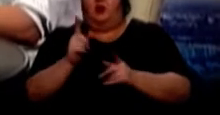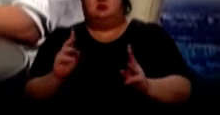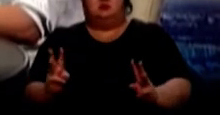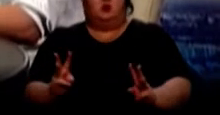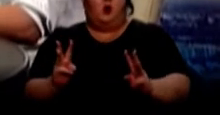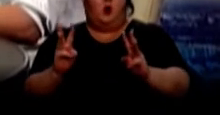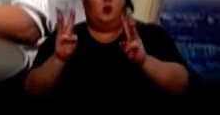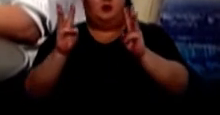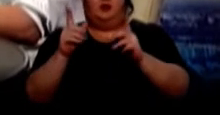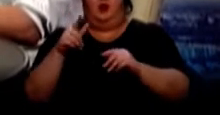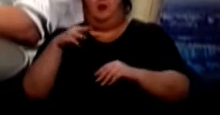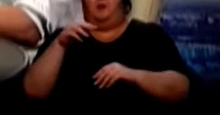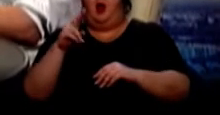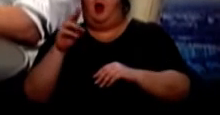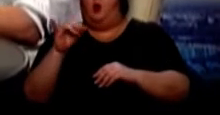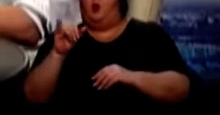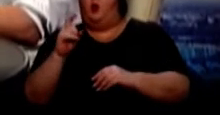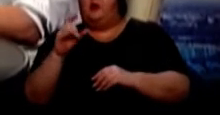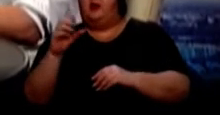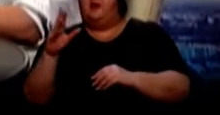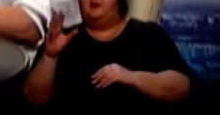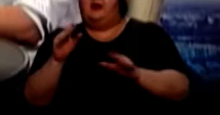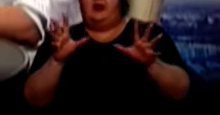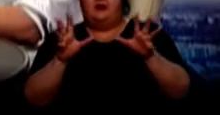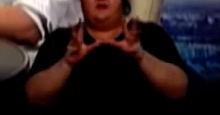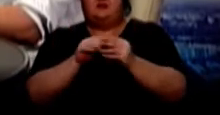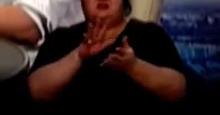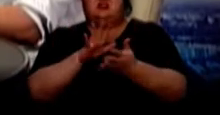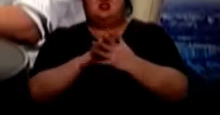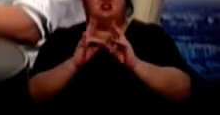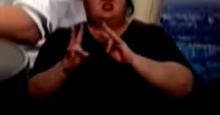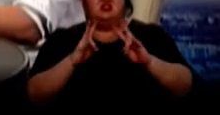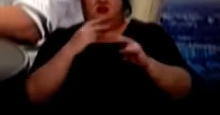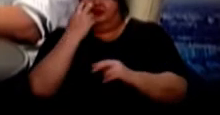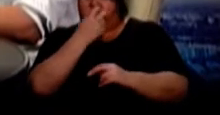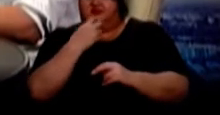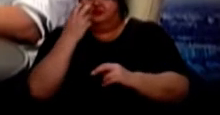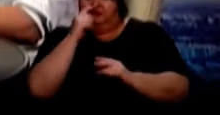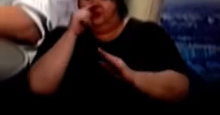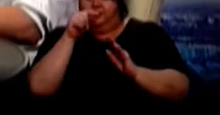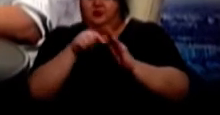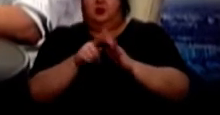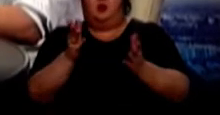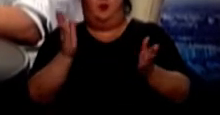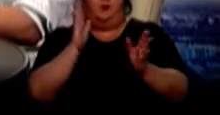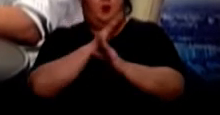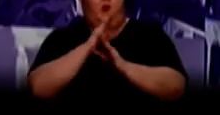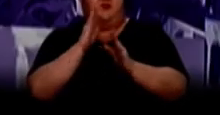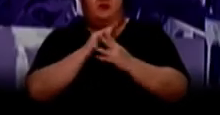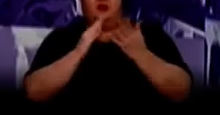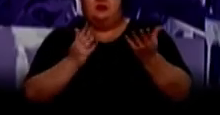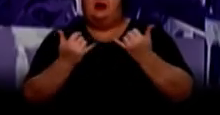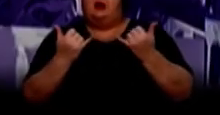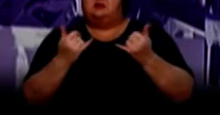да, горіла Макухівка, і всі шкідливі відходи, вони потрапляють у повітря. Зараз це